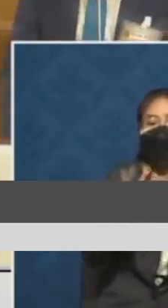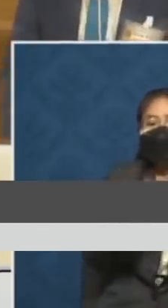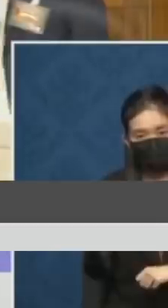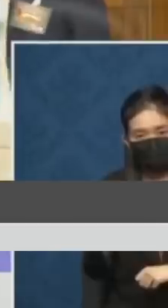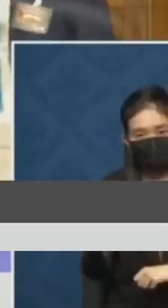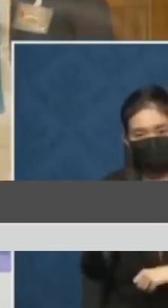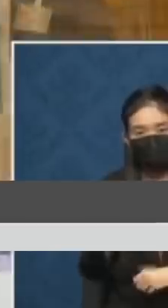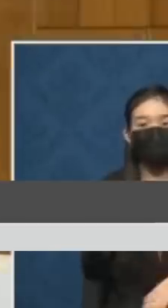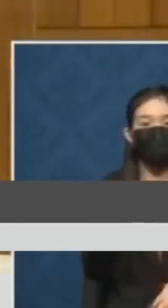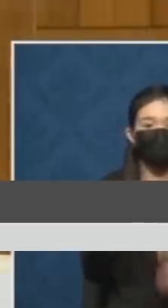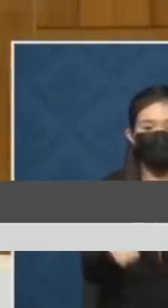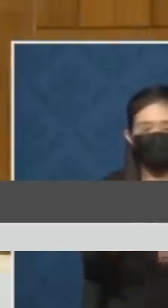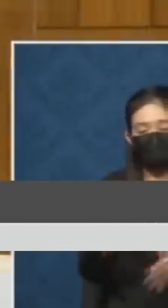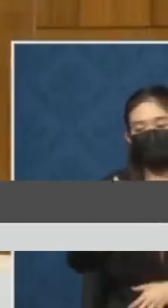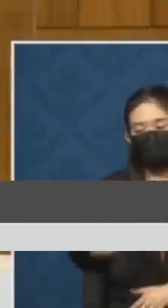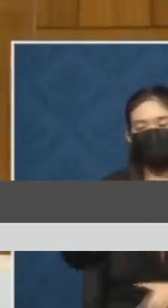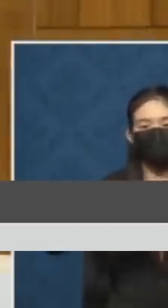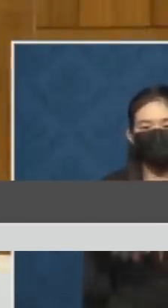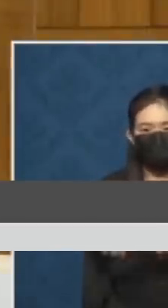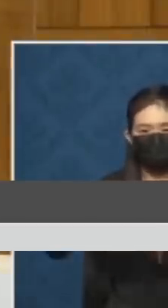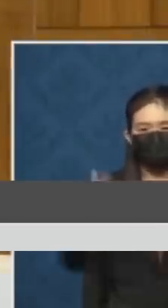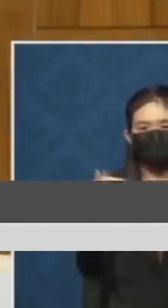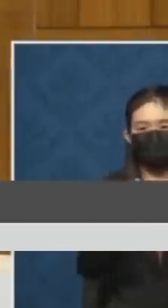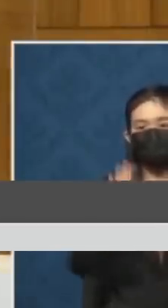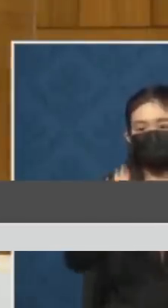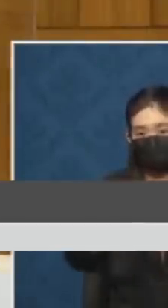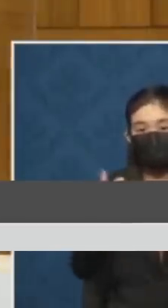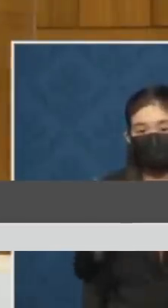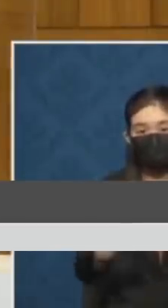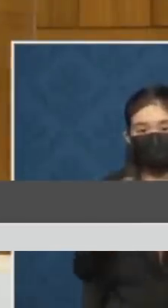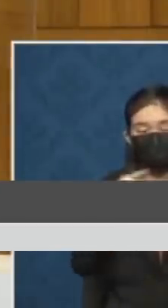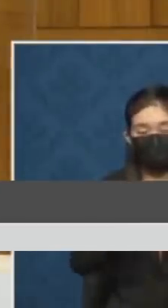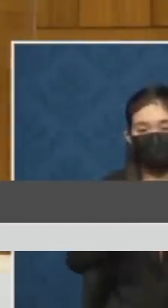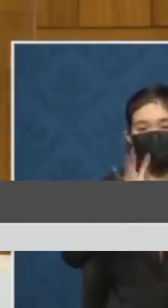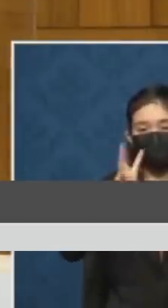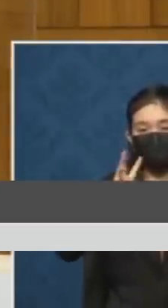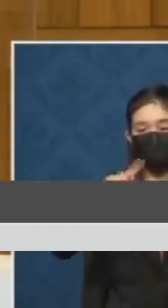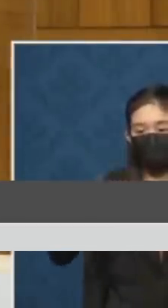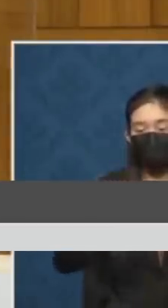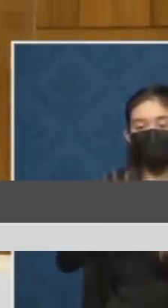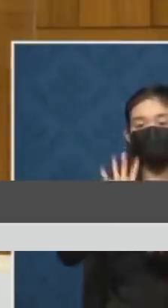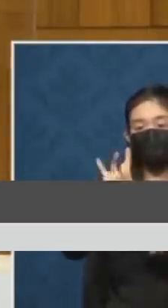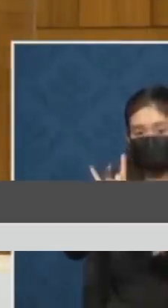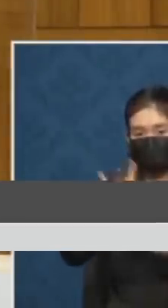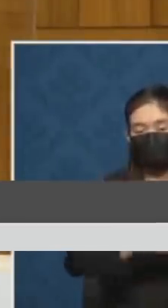ประยุทธ์ว่าจากมาตรา256วรรค8ก็กำหนดไว้อยู่แล้วว่าถ้าเกิดร่างนี้สามารถ